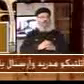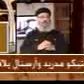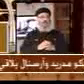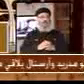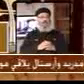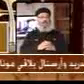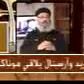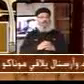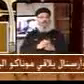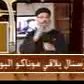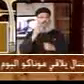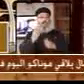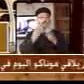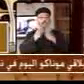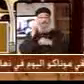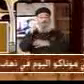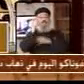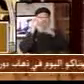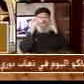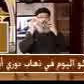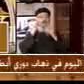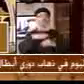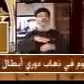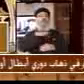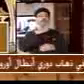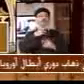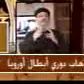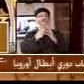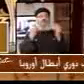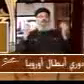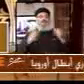ده هيجيب ثمر وهيشبع الجموع.